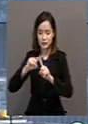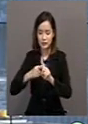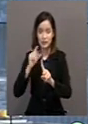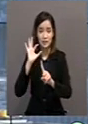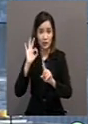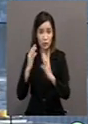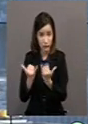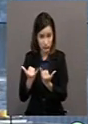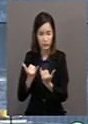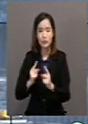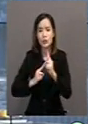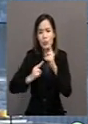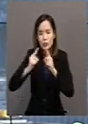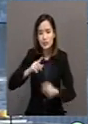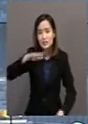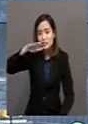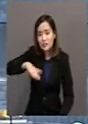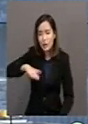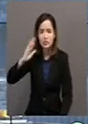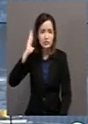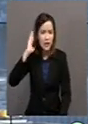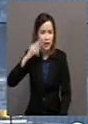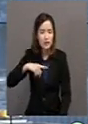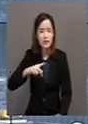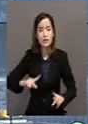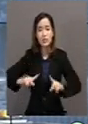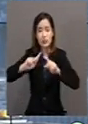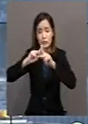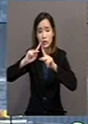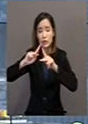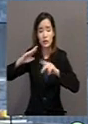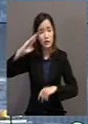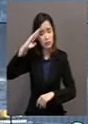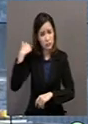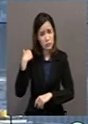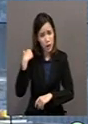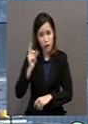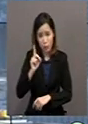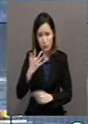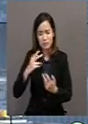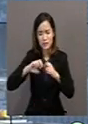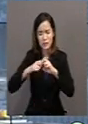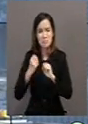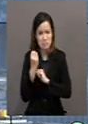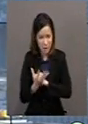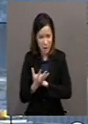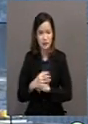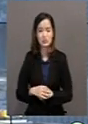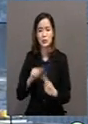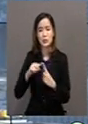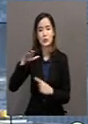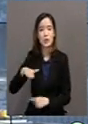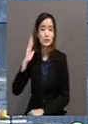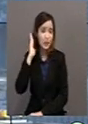นายกได้คุยกับน้องชายปลัดกระทรวงกะลาโหมหรือเปล่าเพราะว่าช่วงนี้ปัญหามาเยอะเหลือเกินโดยเฉพาะเรื่องของลูกชายฮะครับครับแล้ว